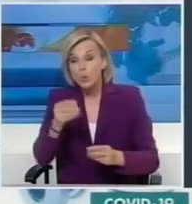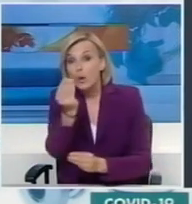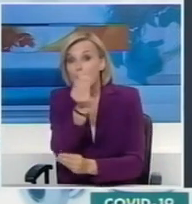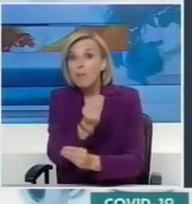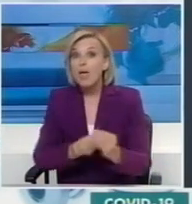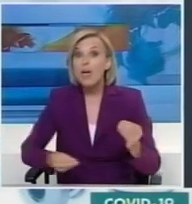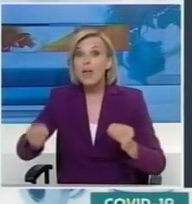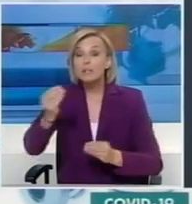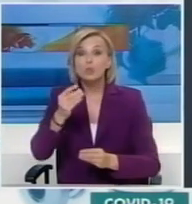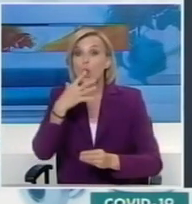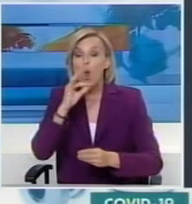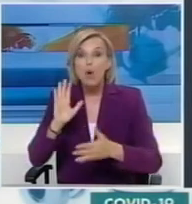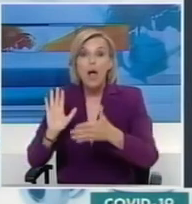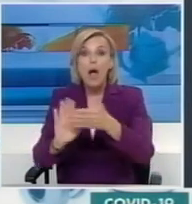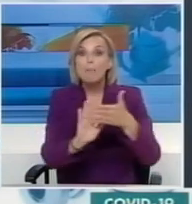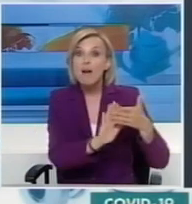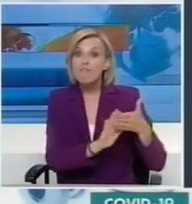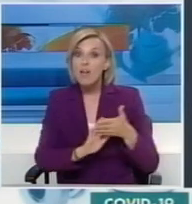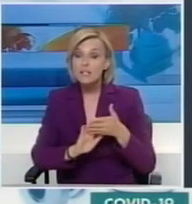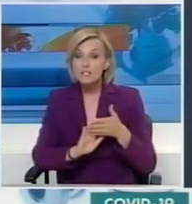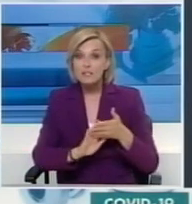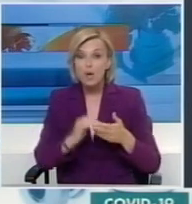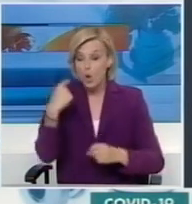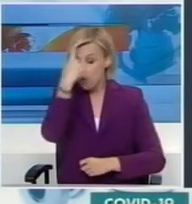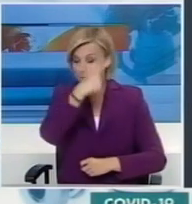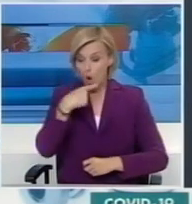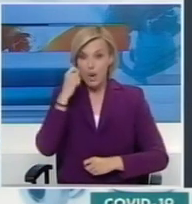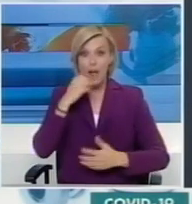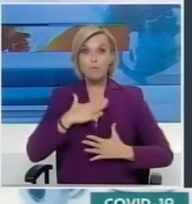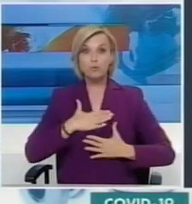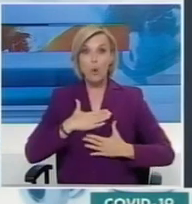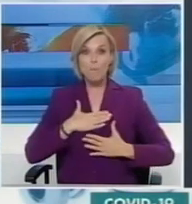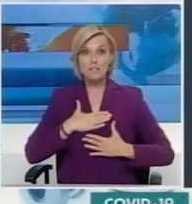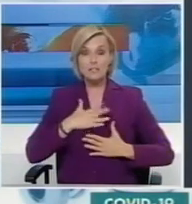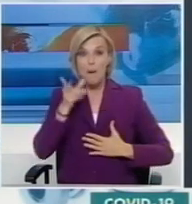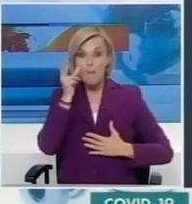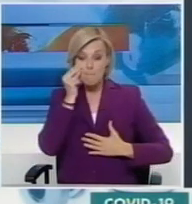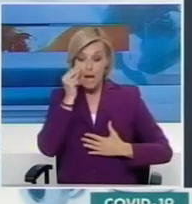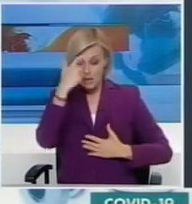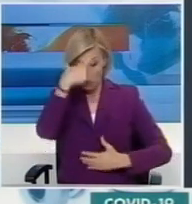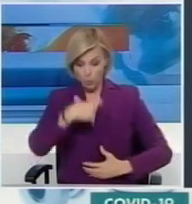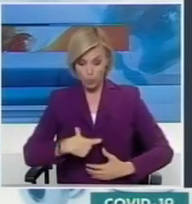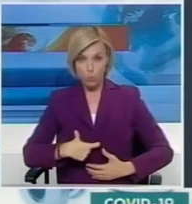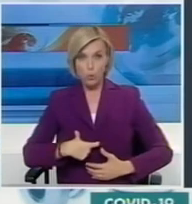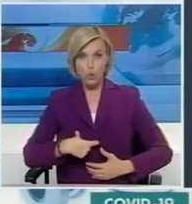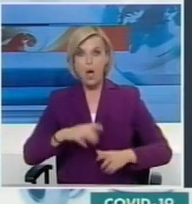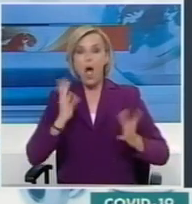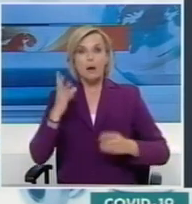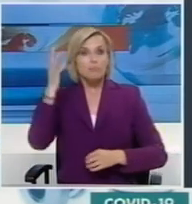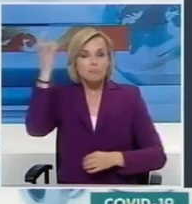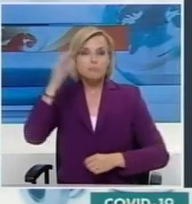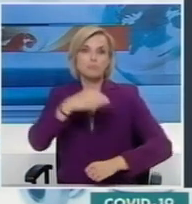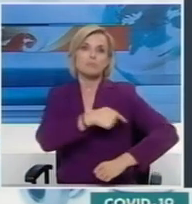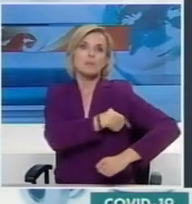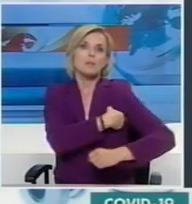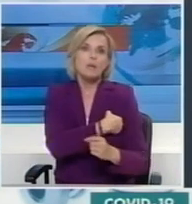οφείλουμε να είμαστε σε επαγρύπνηση, να παρακολουθούμε τον εαυτό μας για συμπτώματα όπως αυτά που σας έχω αναφέρει στο παρελθόν. Τα συμπτώματα τα οποία θα